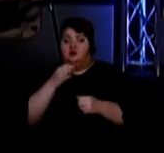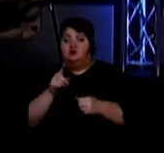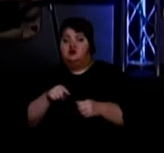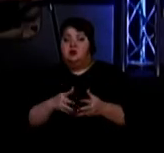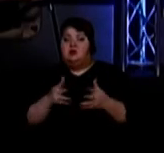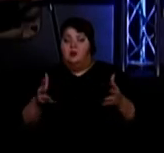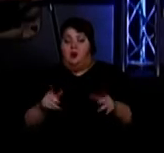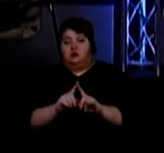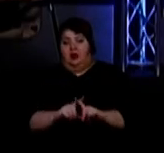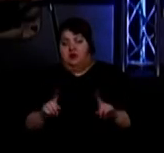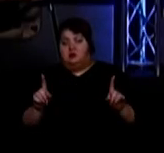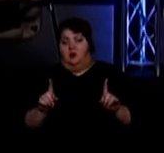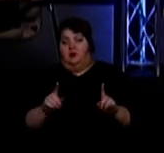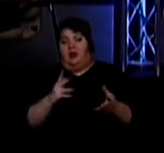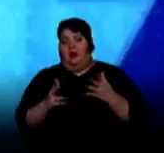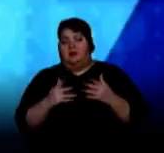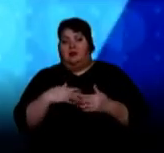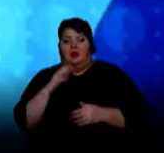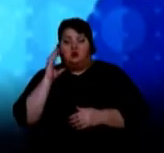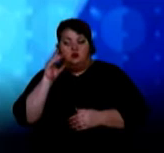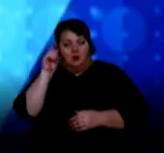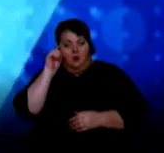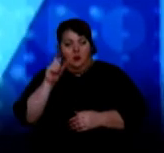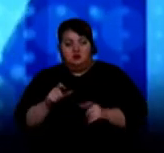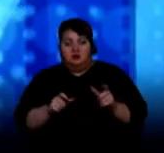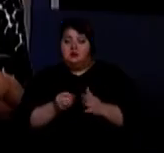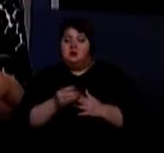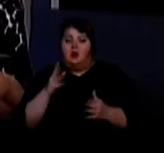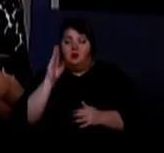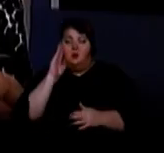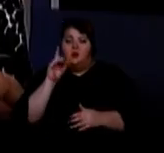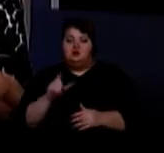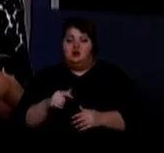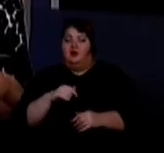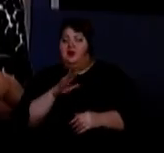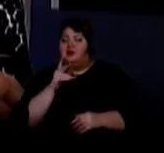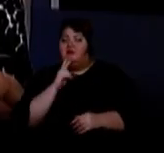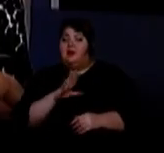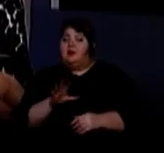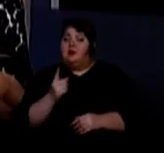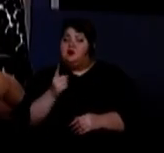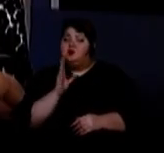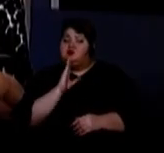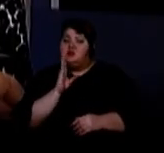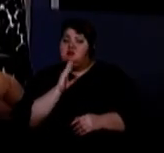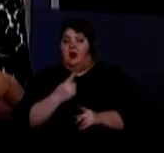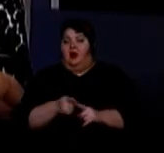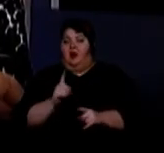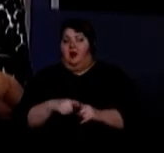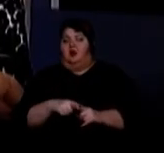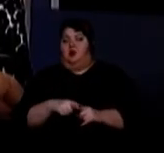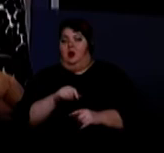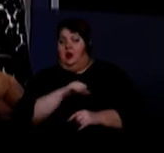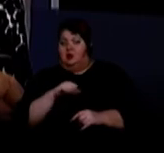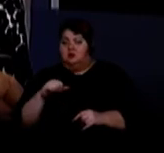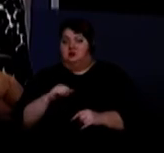больше, особенно если нас слушают мужчины. Дорогие мужчины, я не видела еще ни одной женщины, которая добровольно